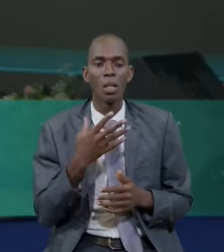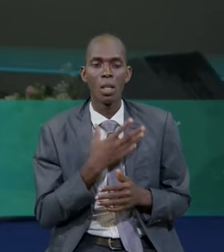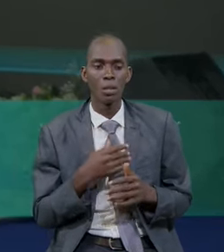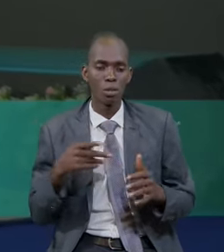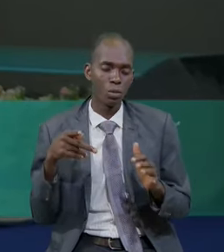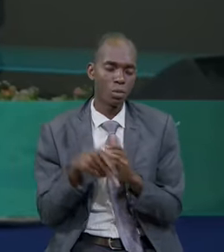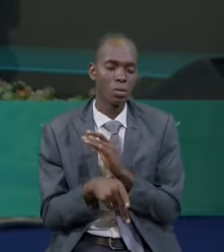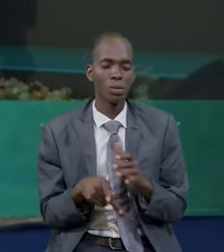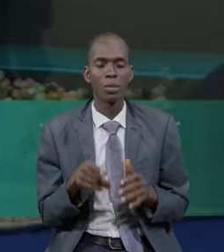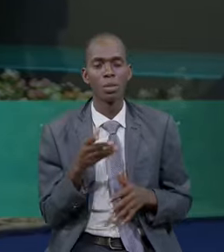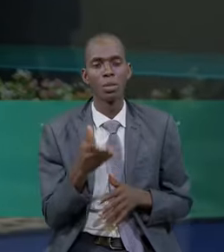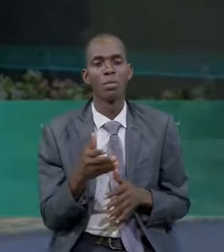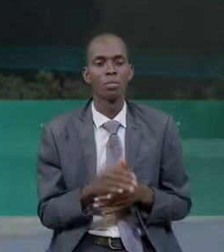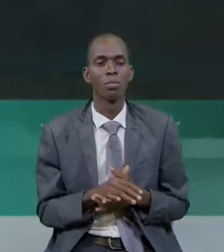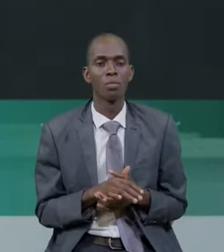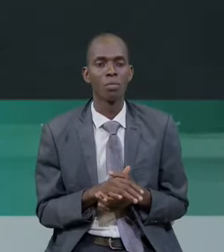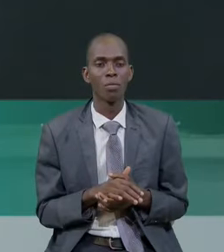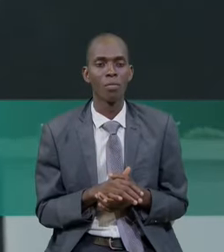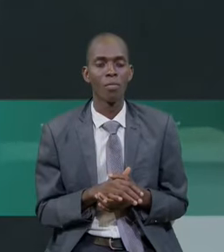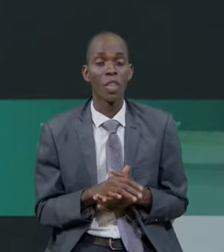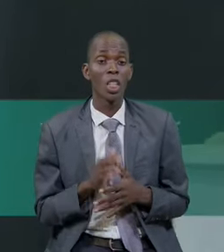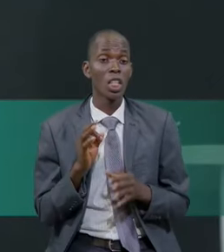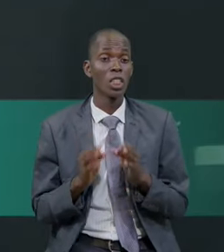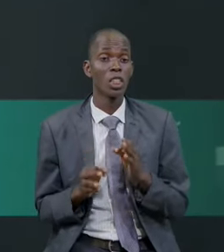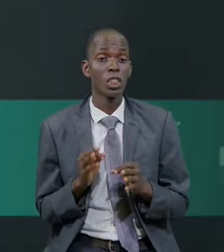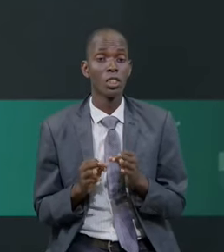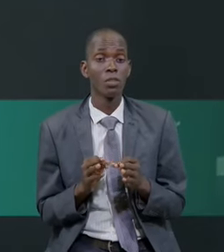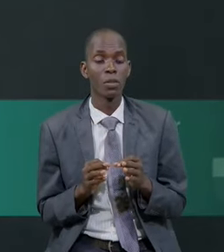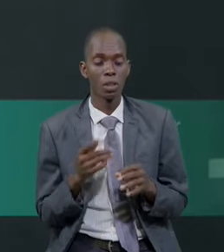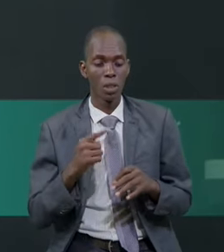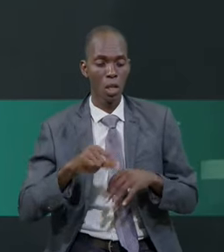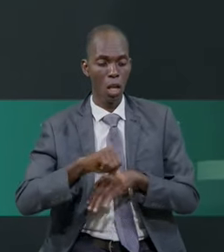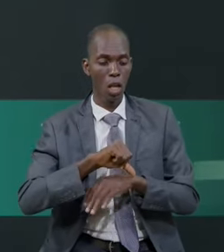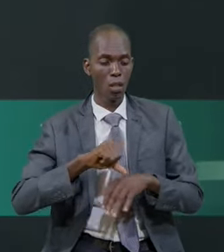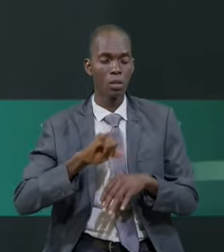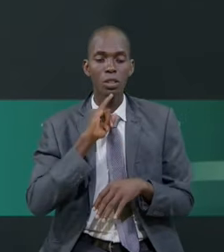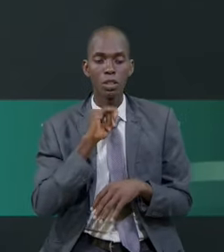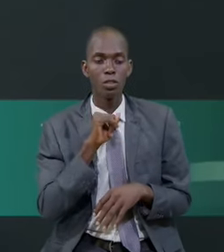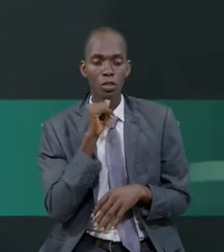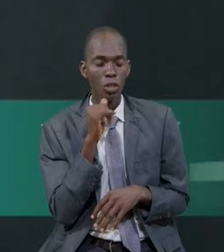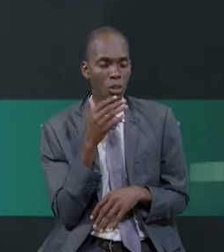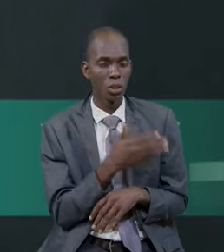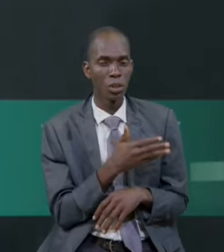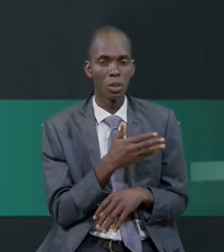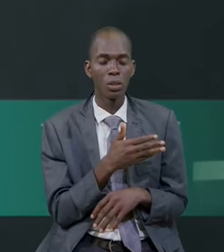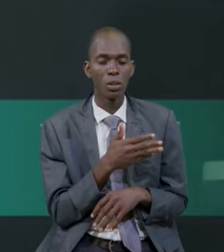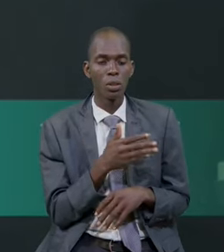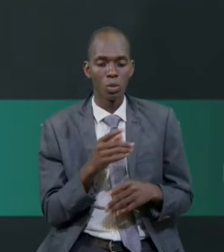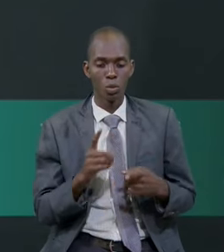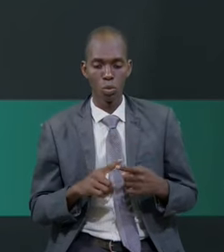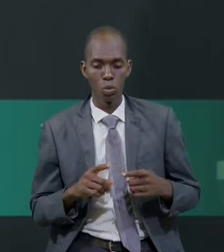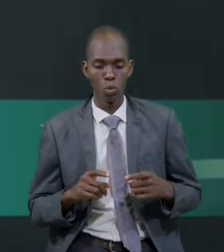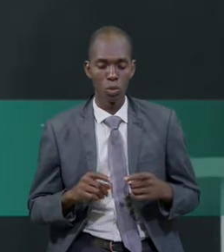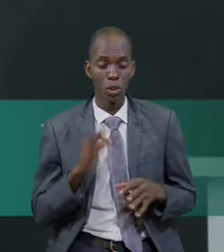tuais. Vous savez, si l'onction est là seulement pour trembler quand nous prions, ça